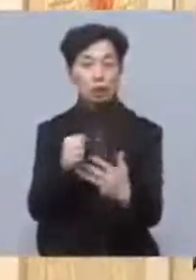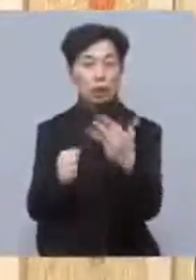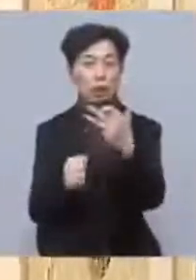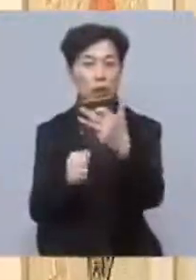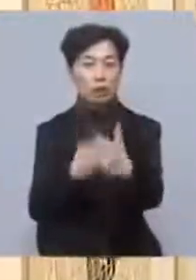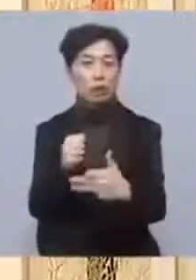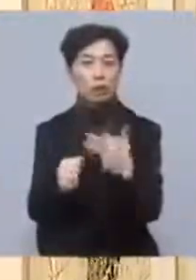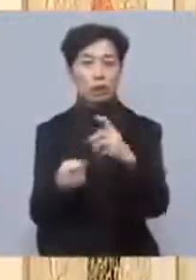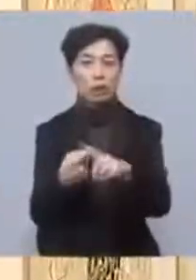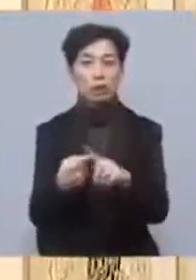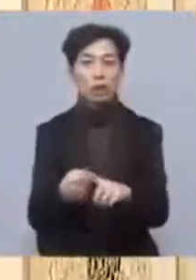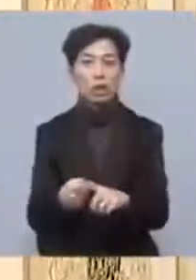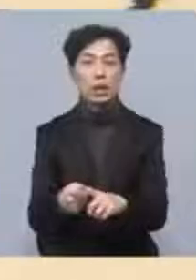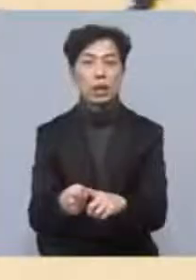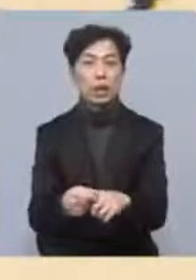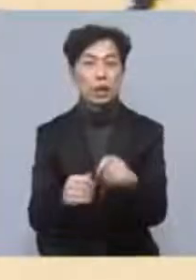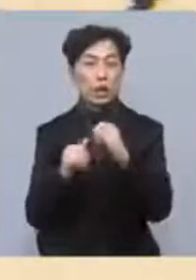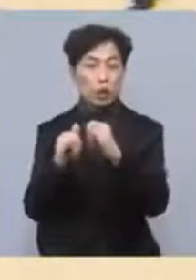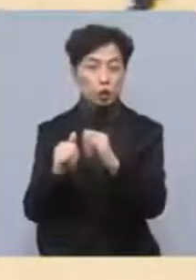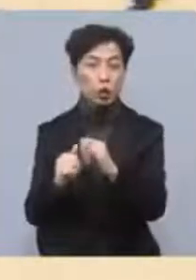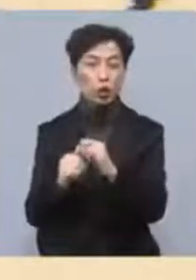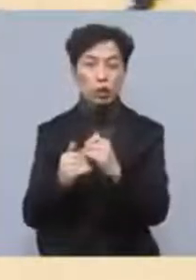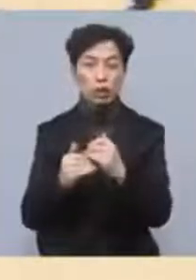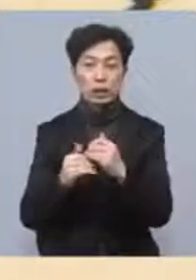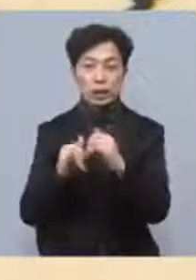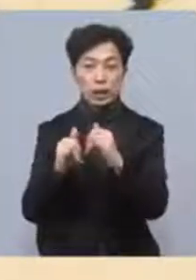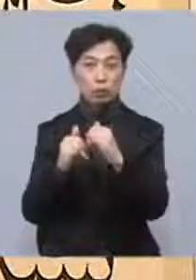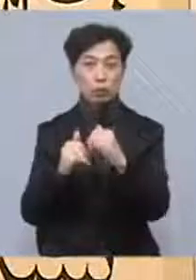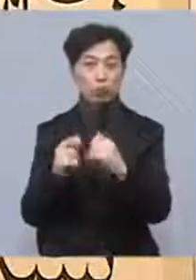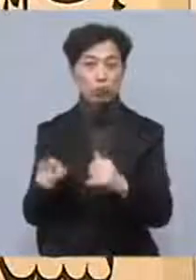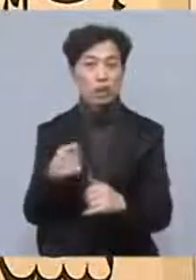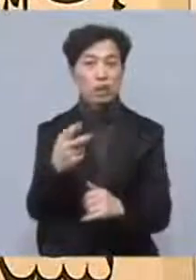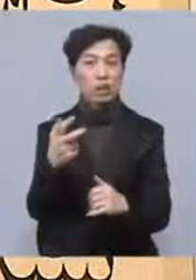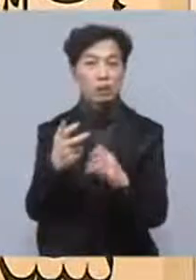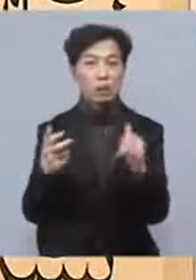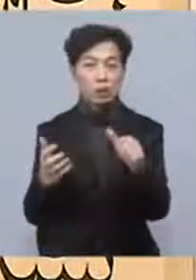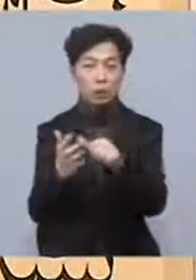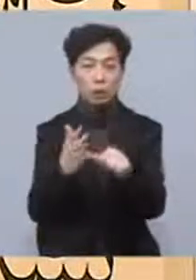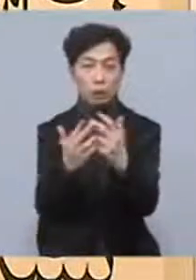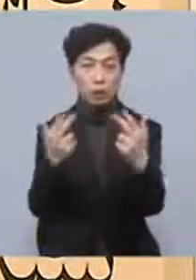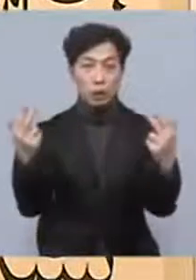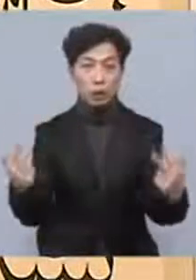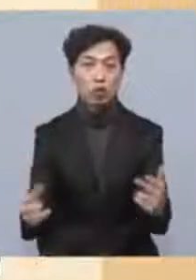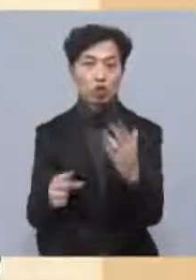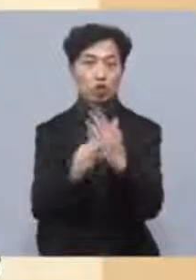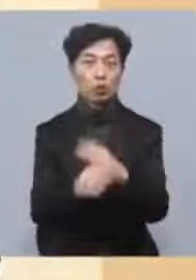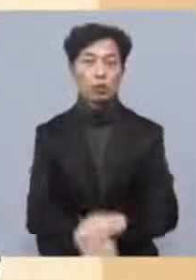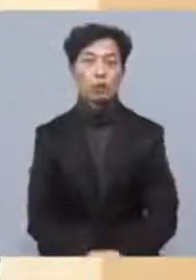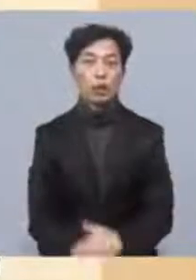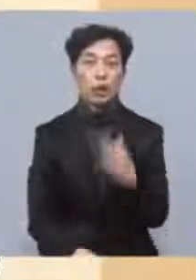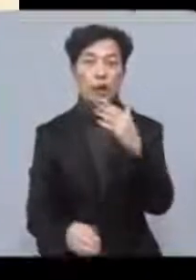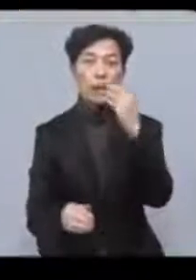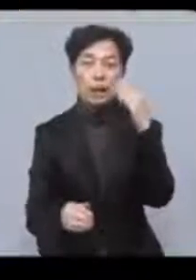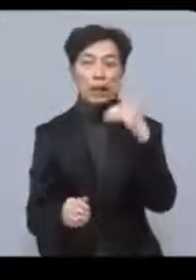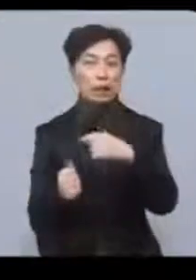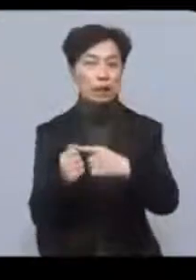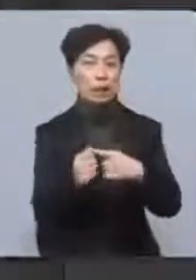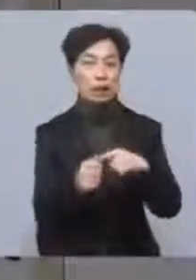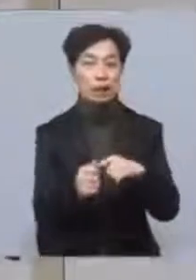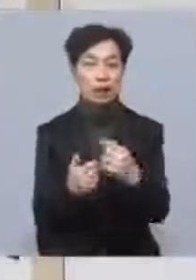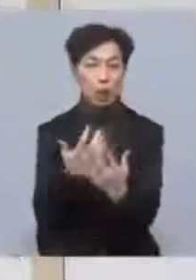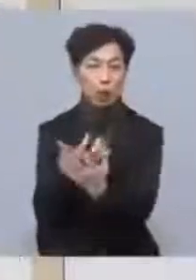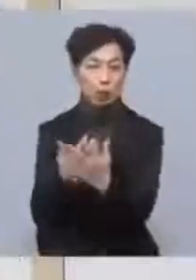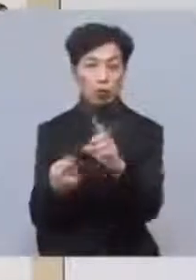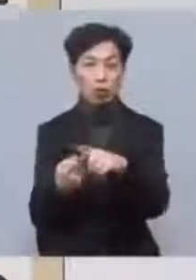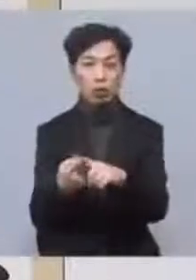이번 서예대전 에서는 최우수상과 입상작품 등 170여 점이 전시돼 씁니다 한글과 한문 은 물론 지금은